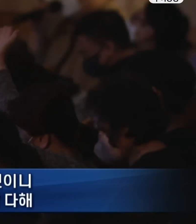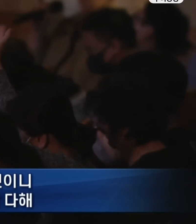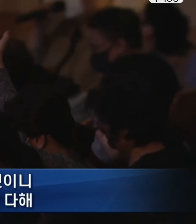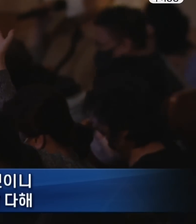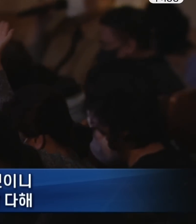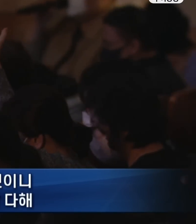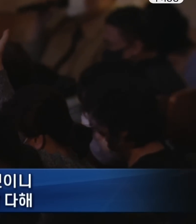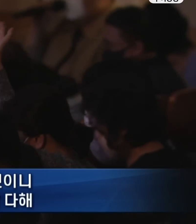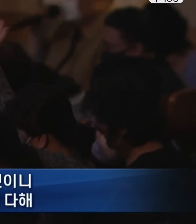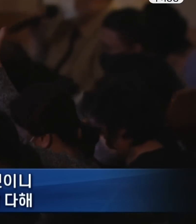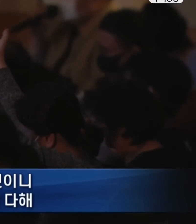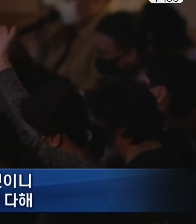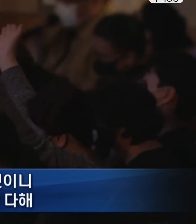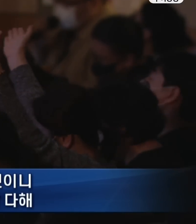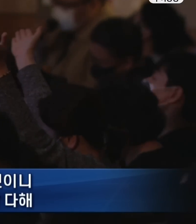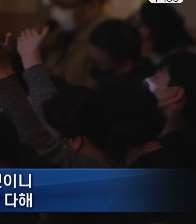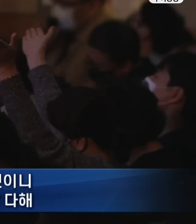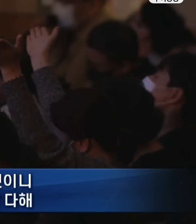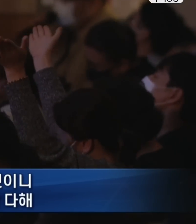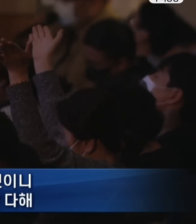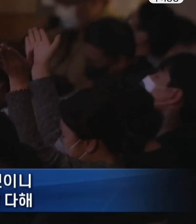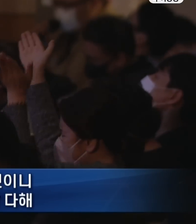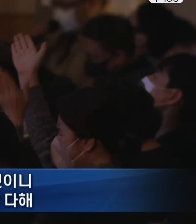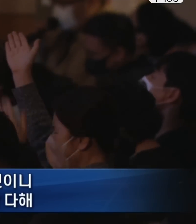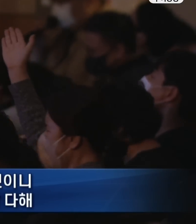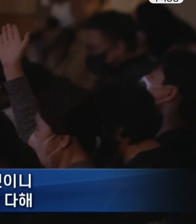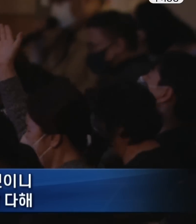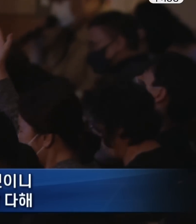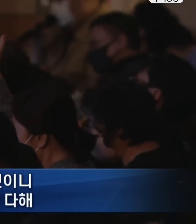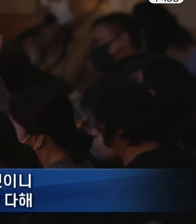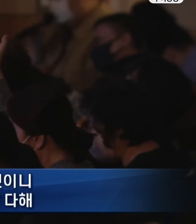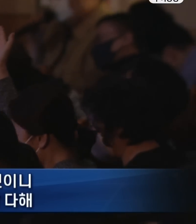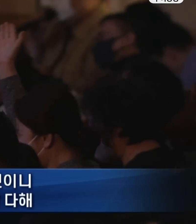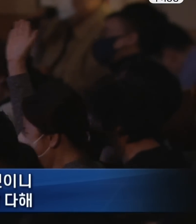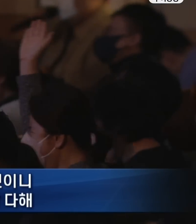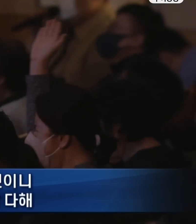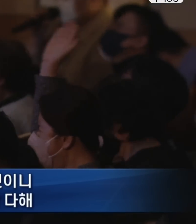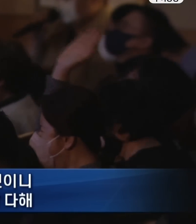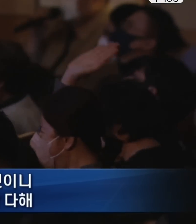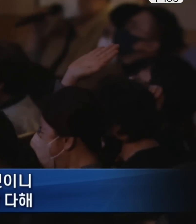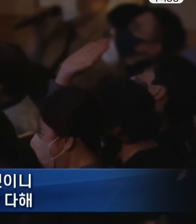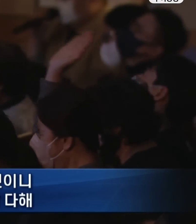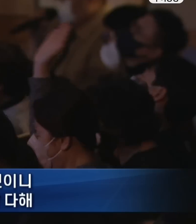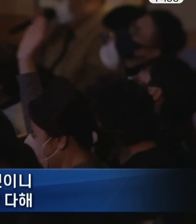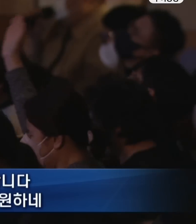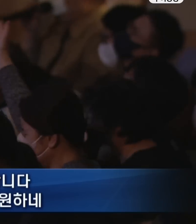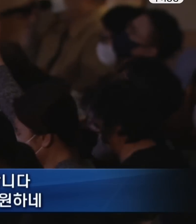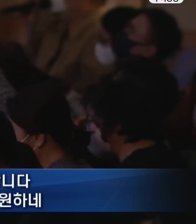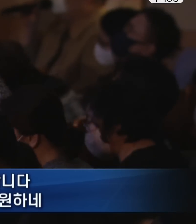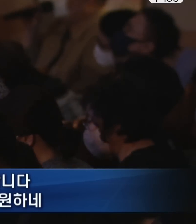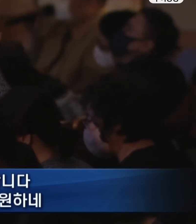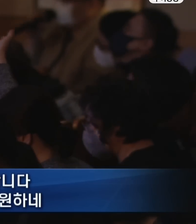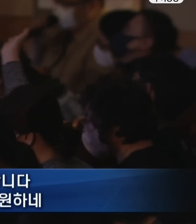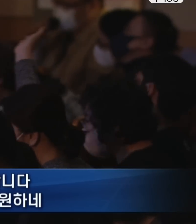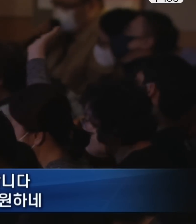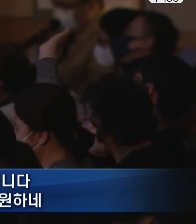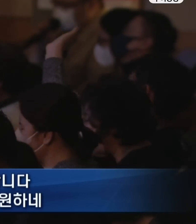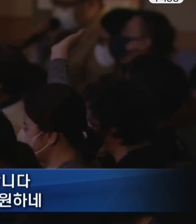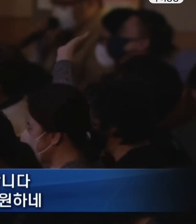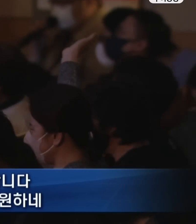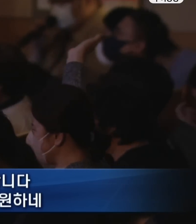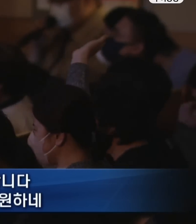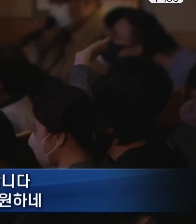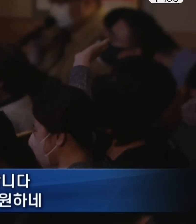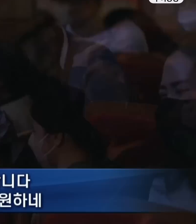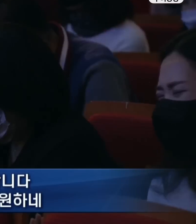상처가 내 인생의 주인이 되지 않도록 도와주십시오. 하나님의 주님 안에서 우리의 상처가